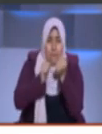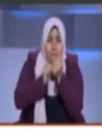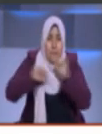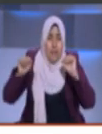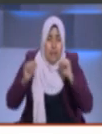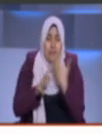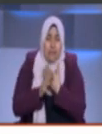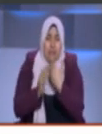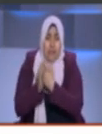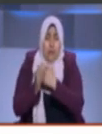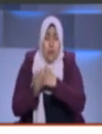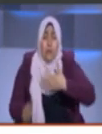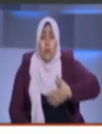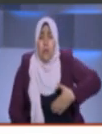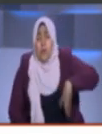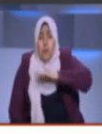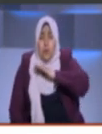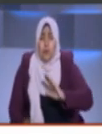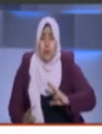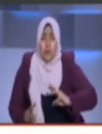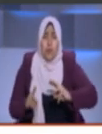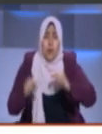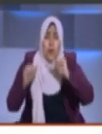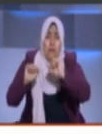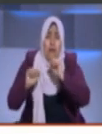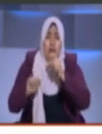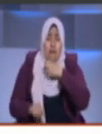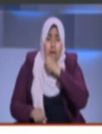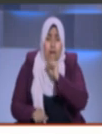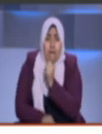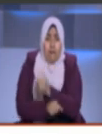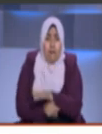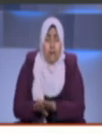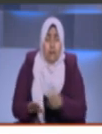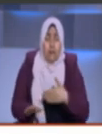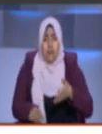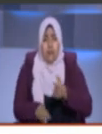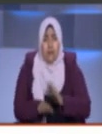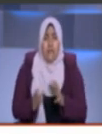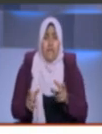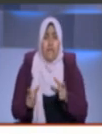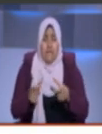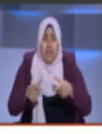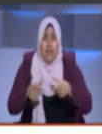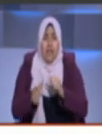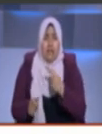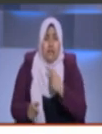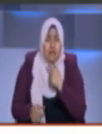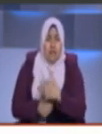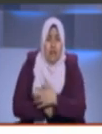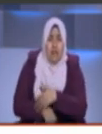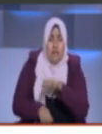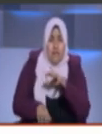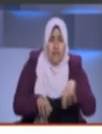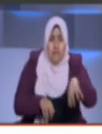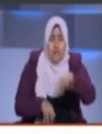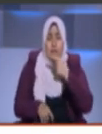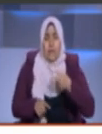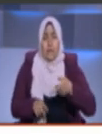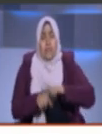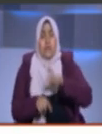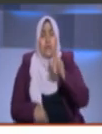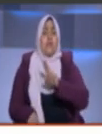ب كامل التراب الفرنسي، لكن تضغط أكثر على الفئات المهمشة في الضواحي. وبالتالي السؤال